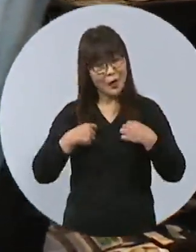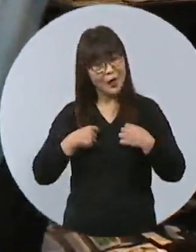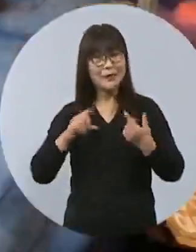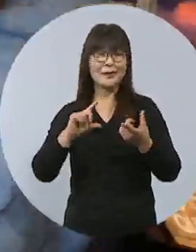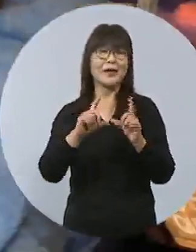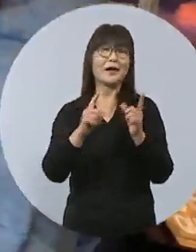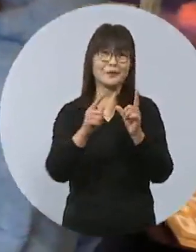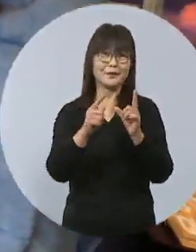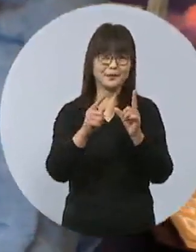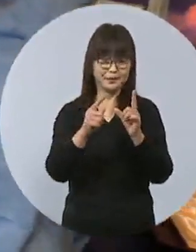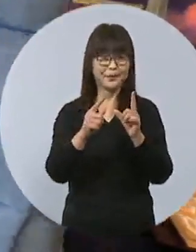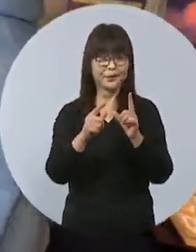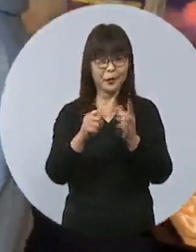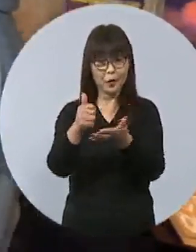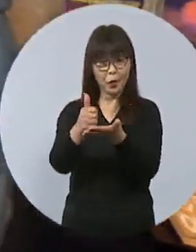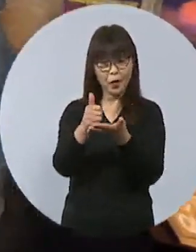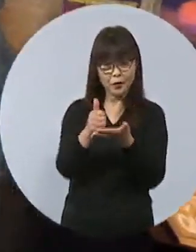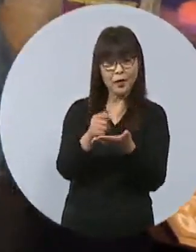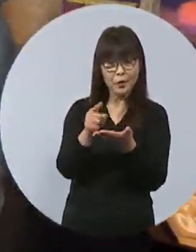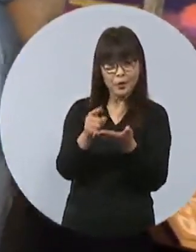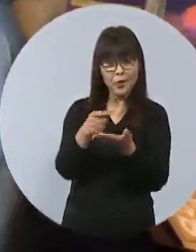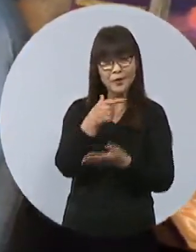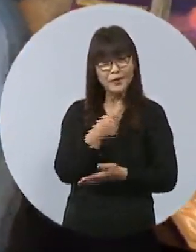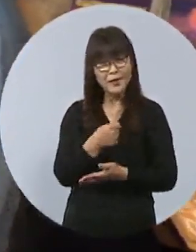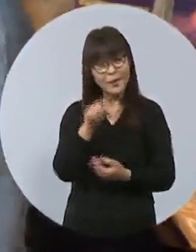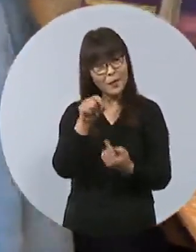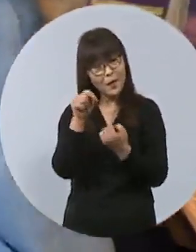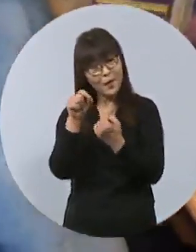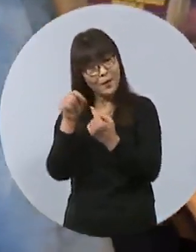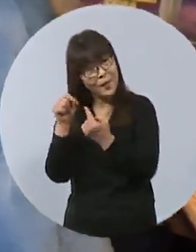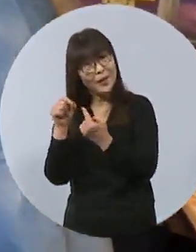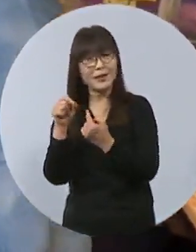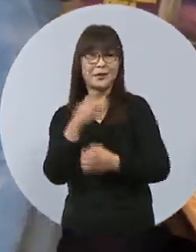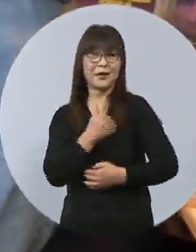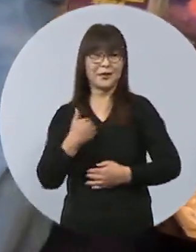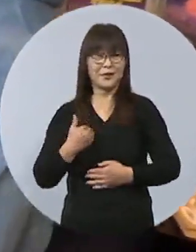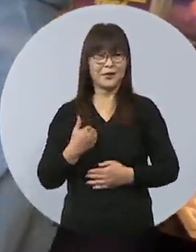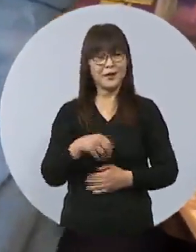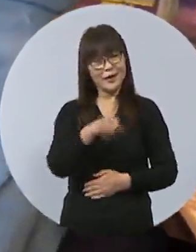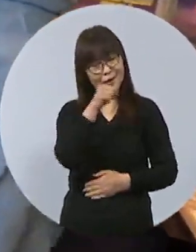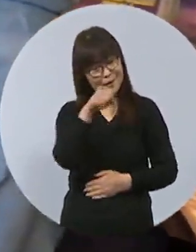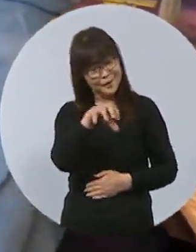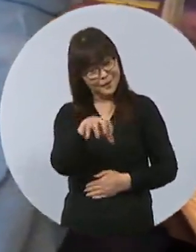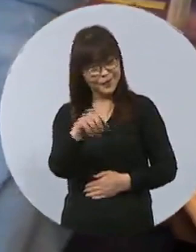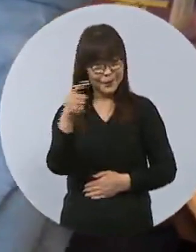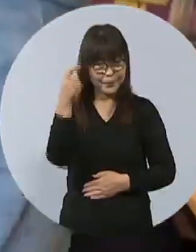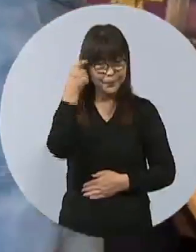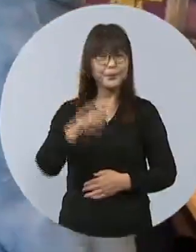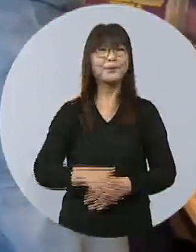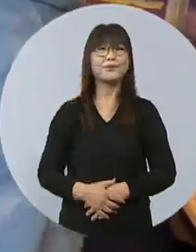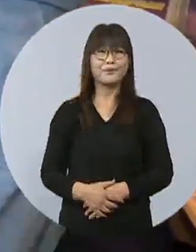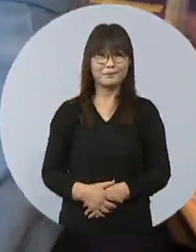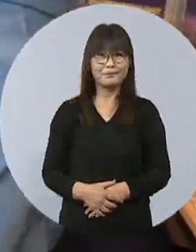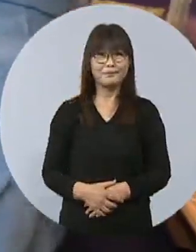うん、まあお客様も選べるというか、 うん、 そういうところはまたいいのかなっていう。は